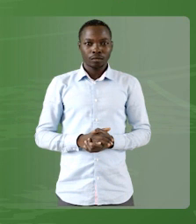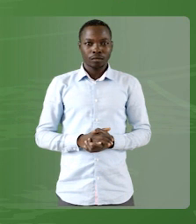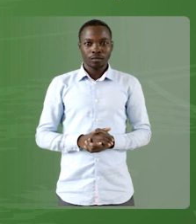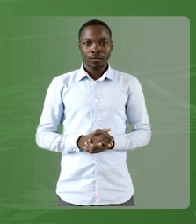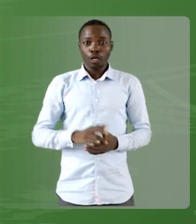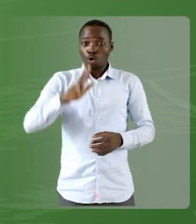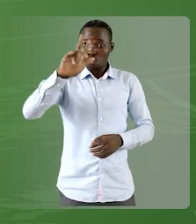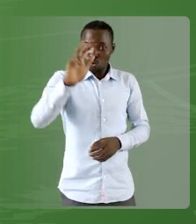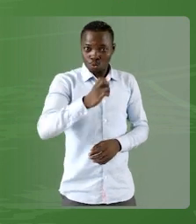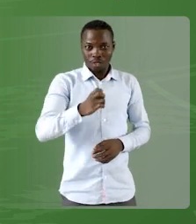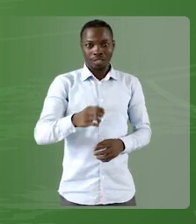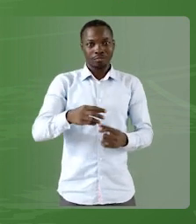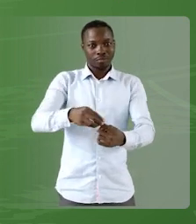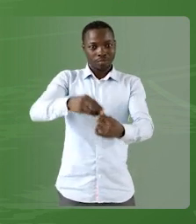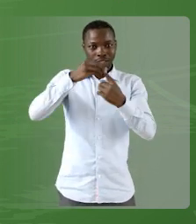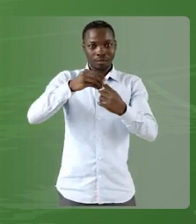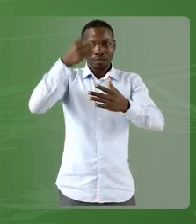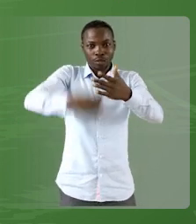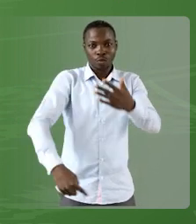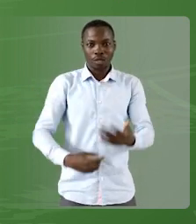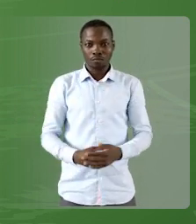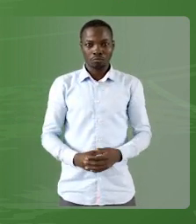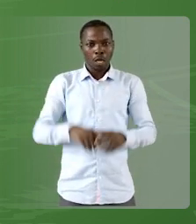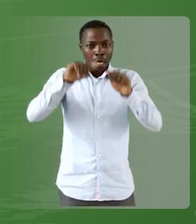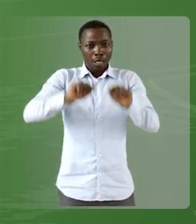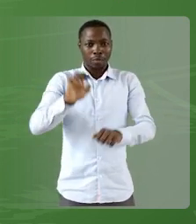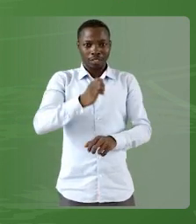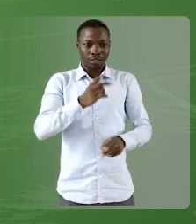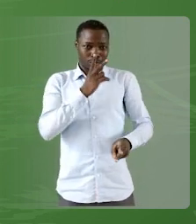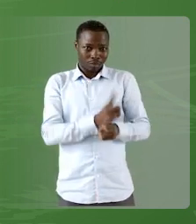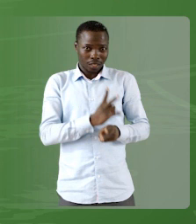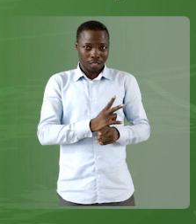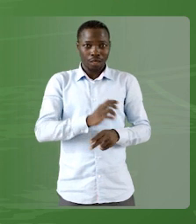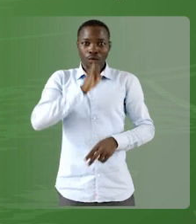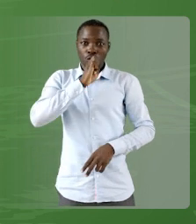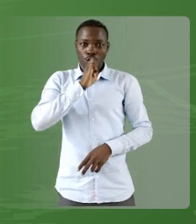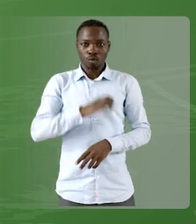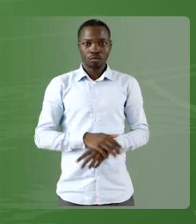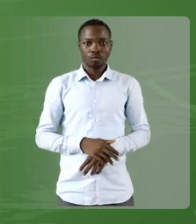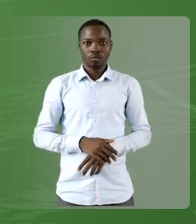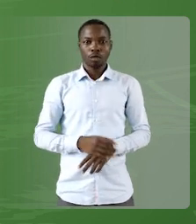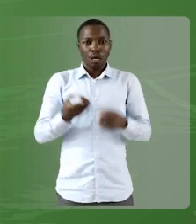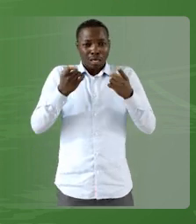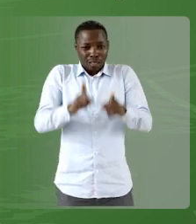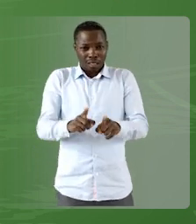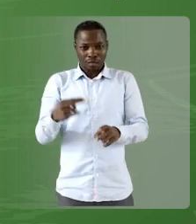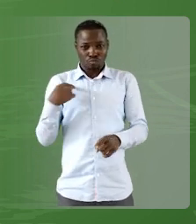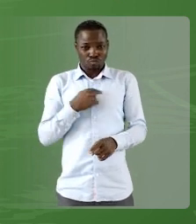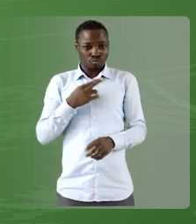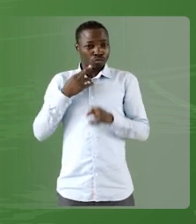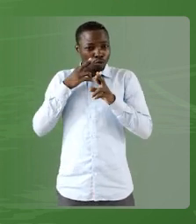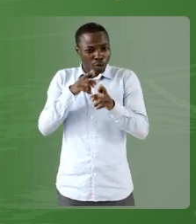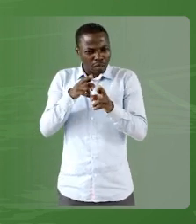troisième caractéristique, la capacité de rétention en eau, quand nous regardons les